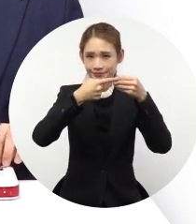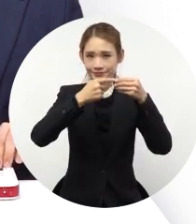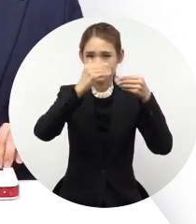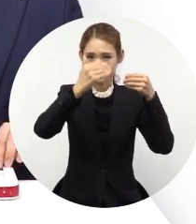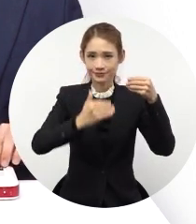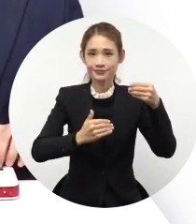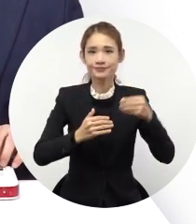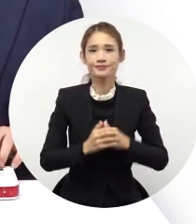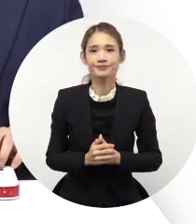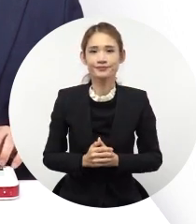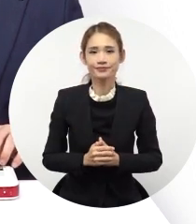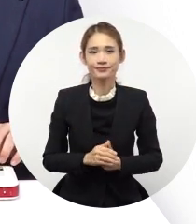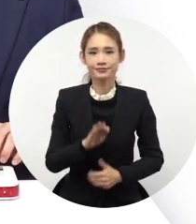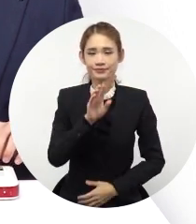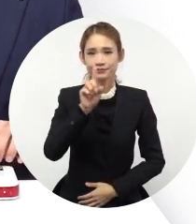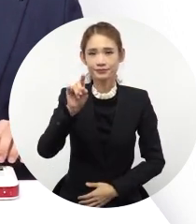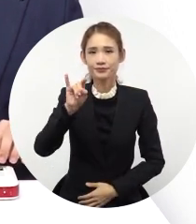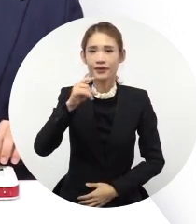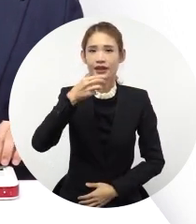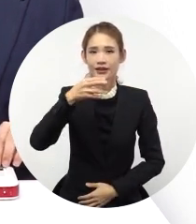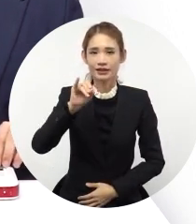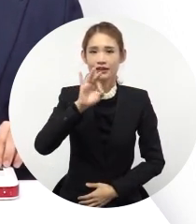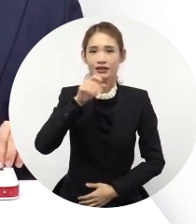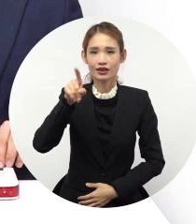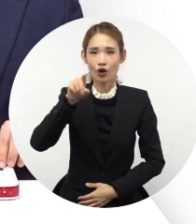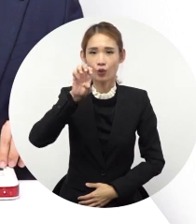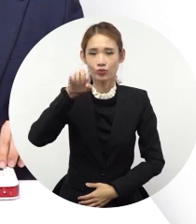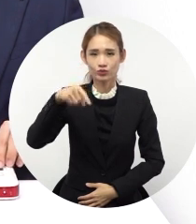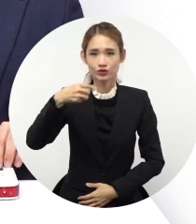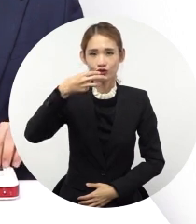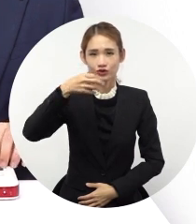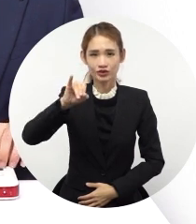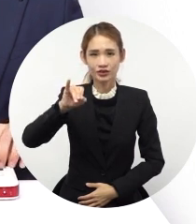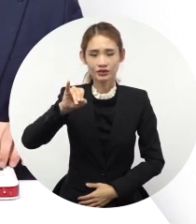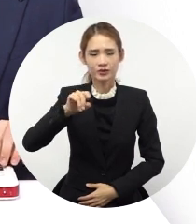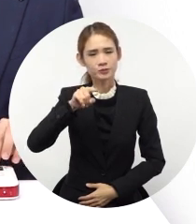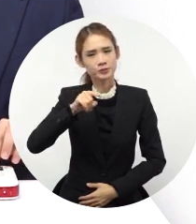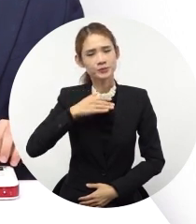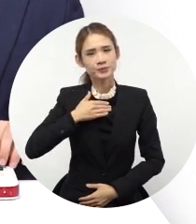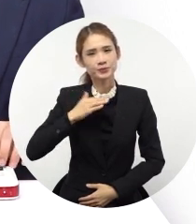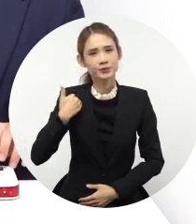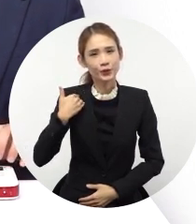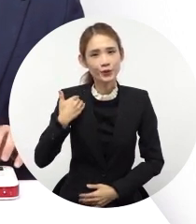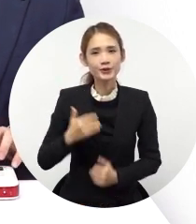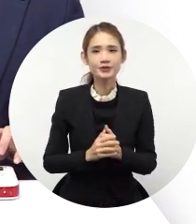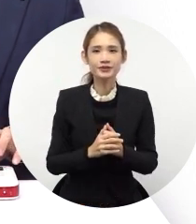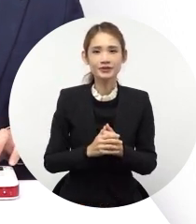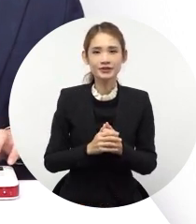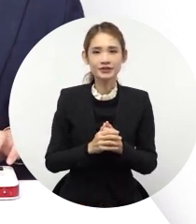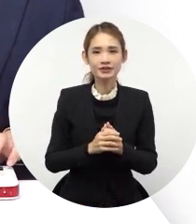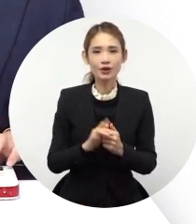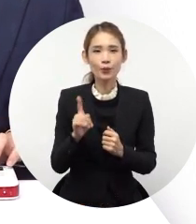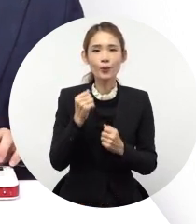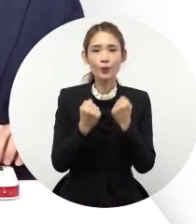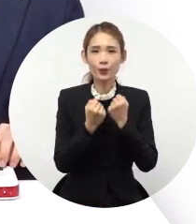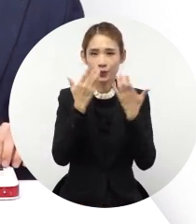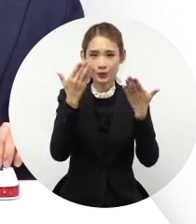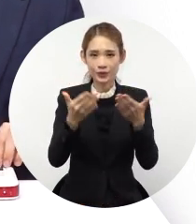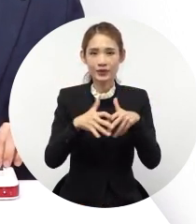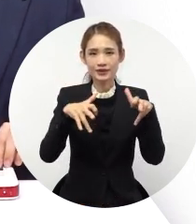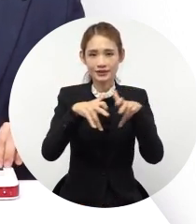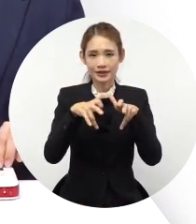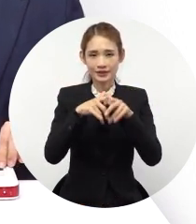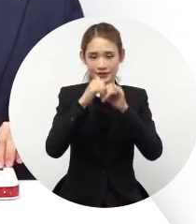번째 내용은 베리어 프리입니다. 베리어 프리가 뭐지? 개념을 말씀드리면 장애인